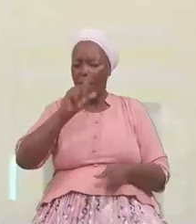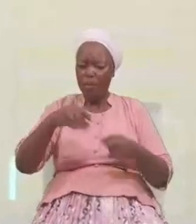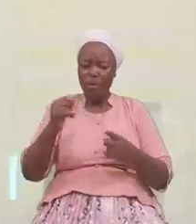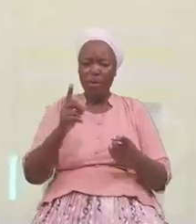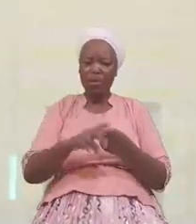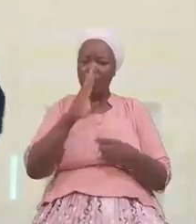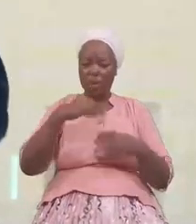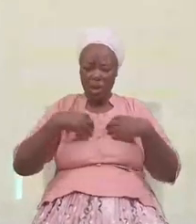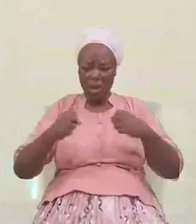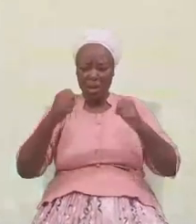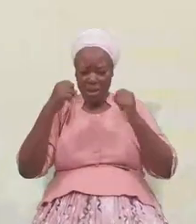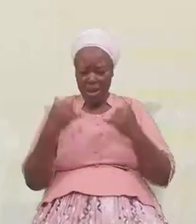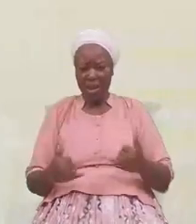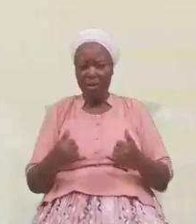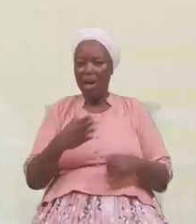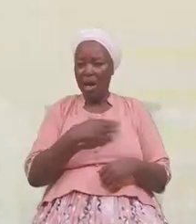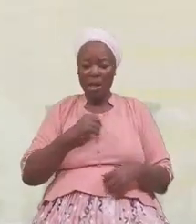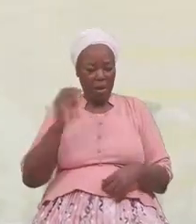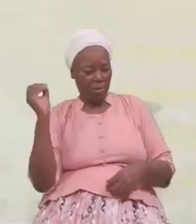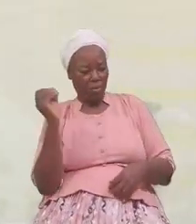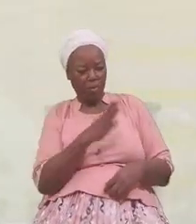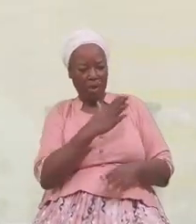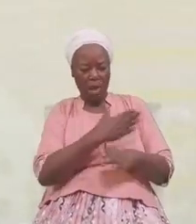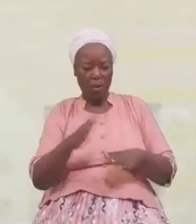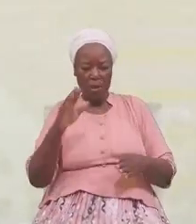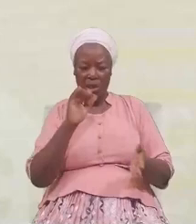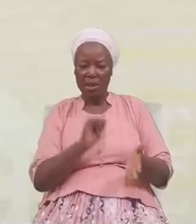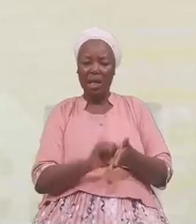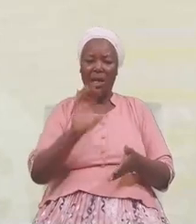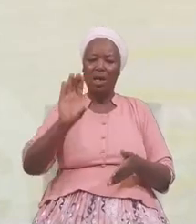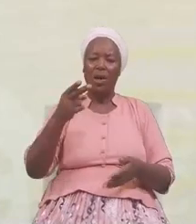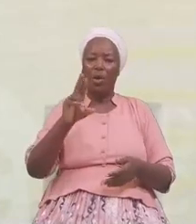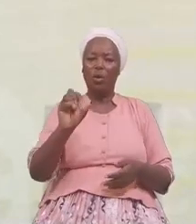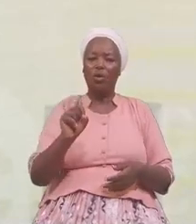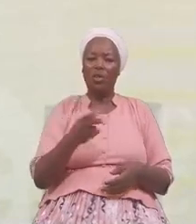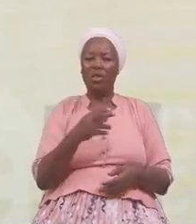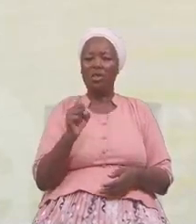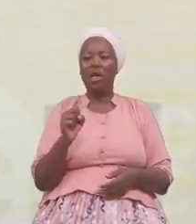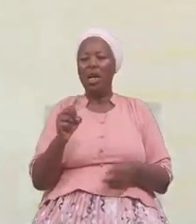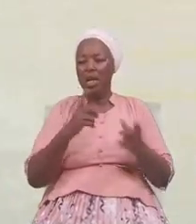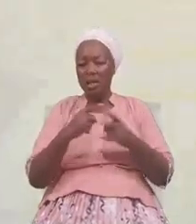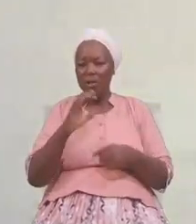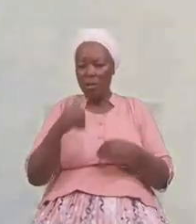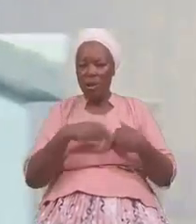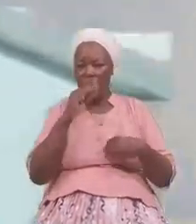maintenant. Et je jette les béquilles, je les mets de côté. Tu étais dans un fauteuil